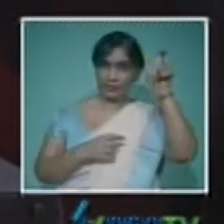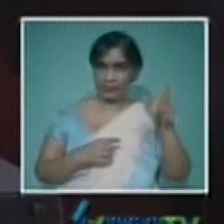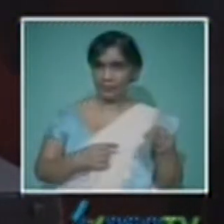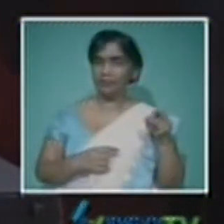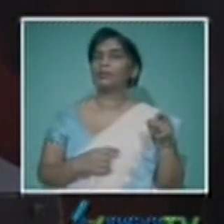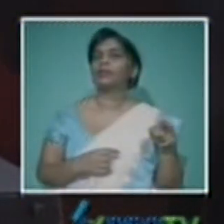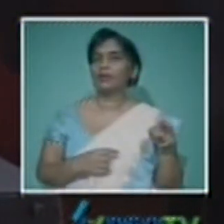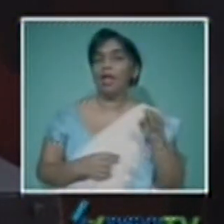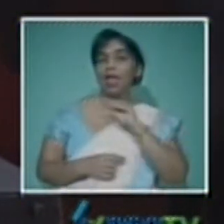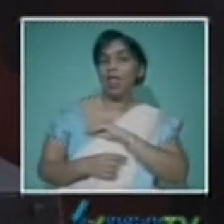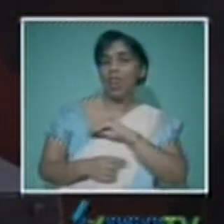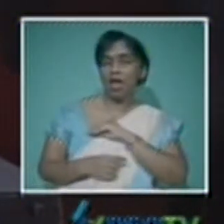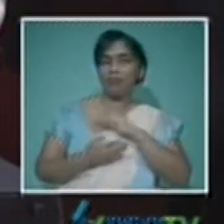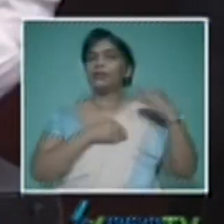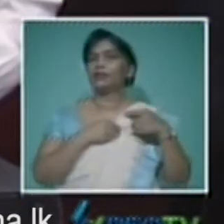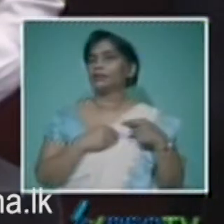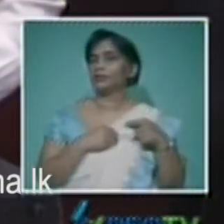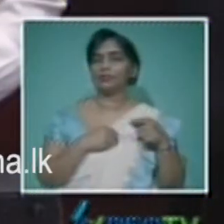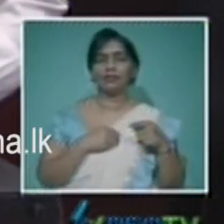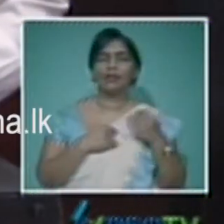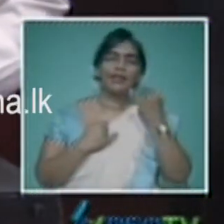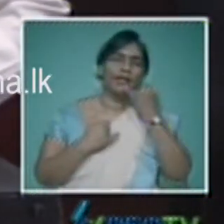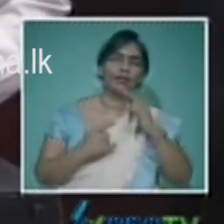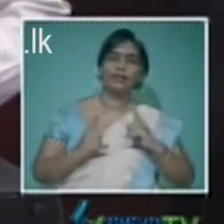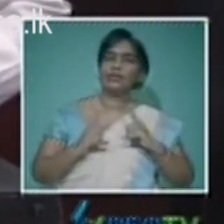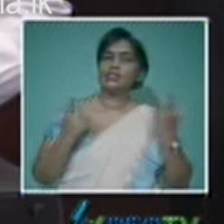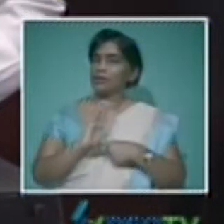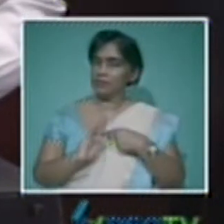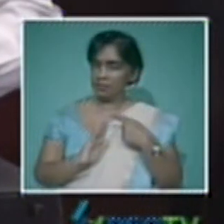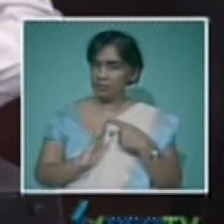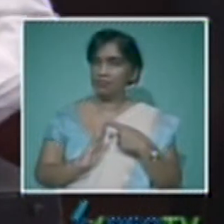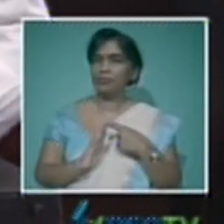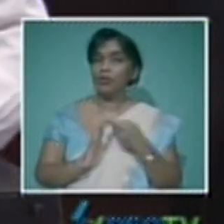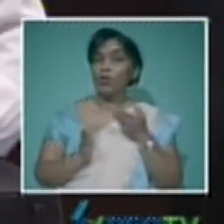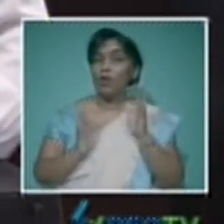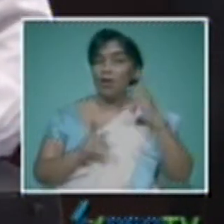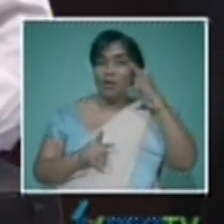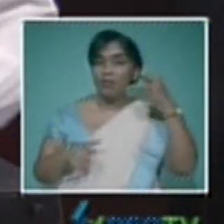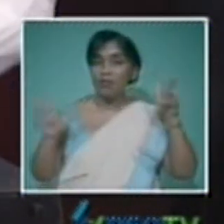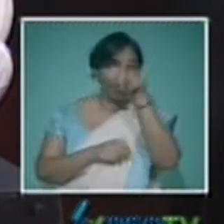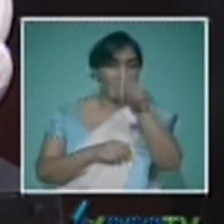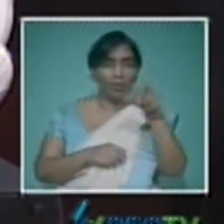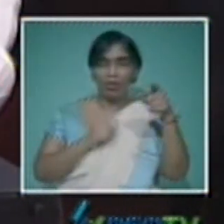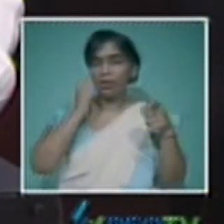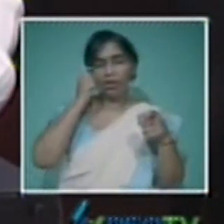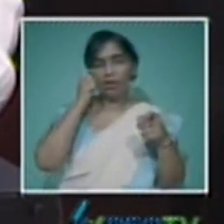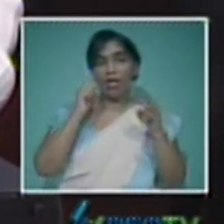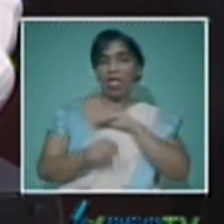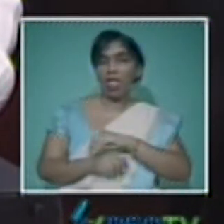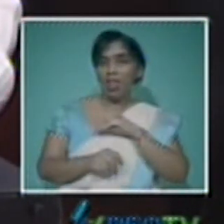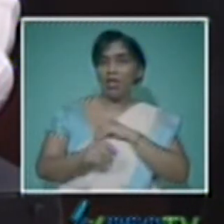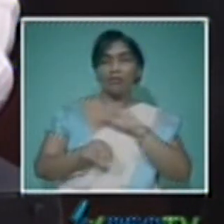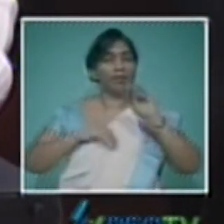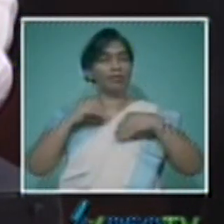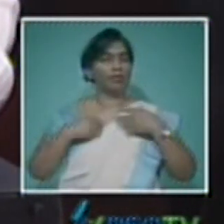කෙනෙකුට ලාභ සත්කාර මැද්දේ පහසුවෙන් ජීවත් වෙන්නට පුළුවන්. කවුද කපුටුමෙන් ගසාකන්නේ? ලාභ සත්කාර